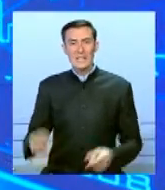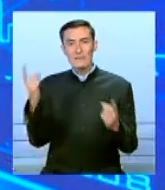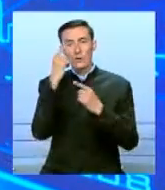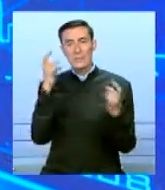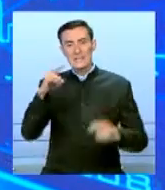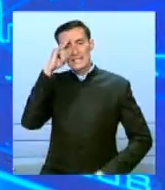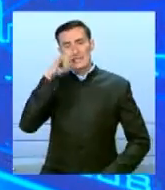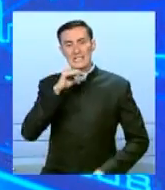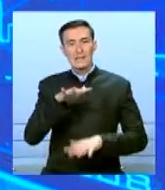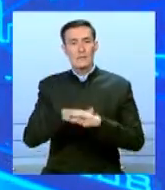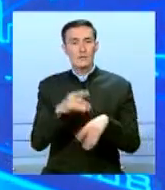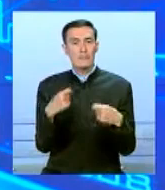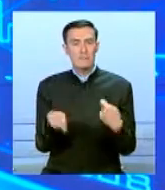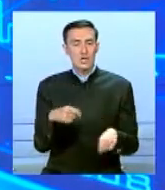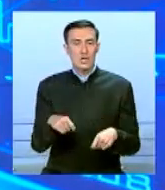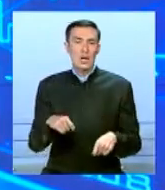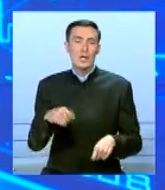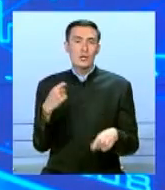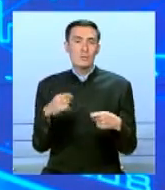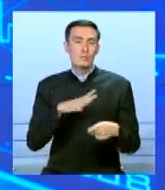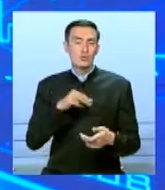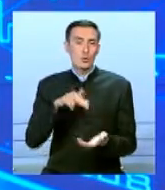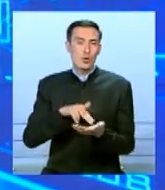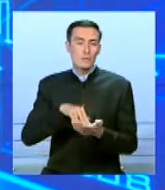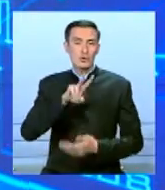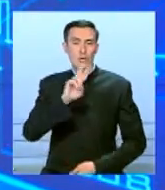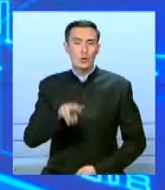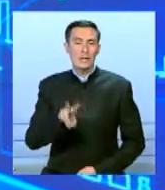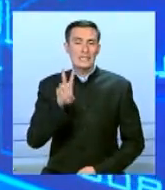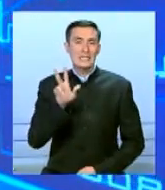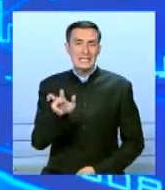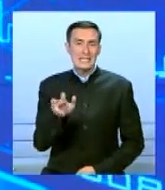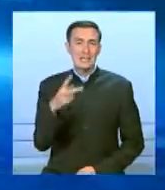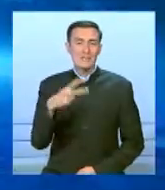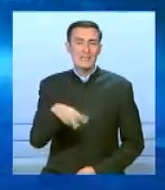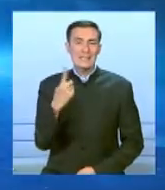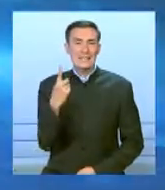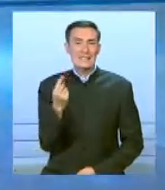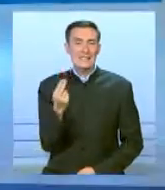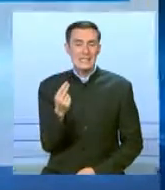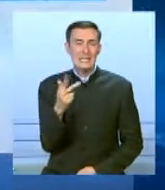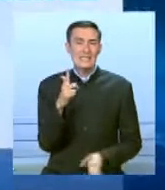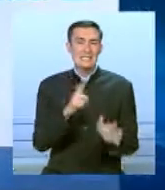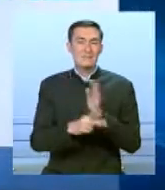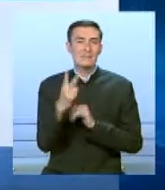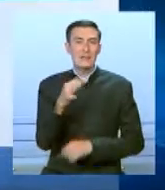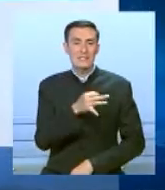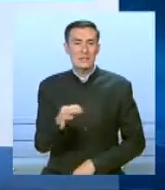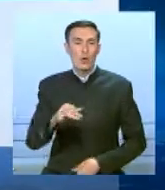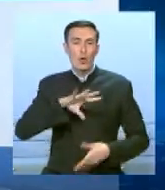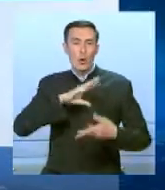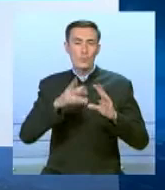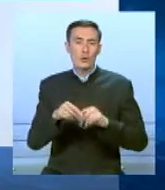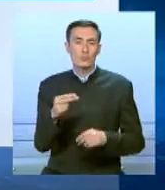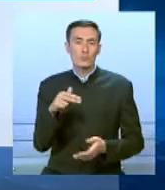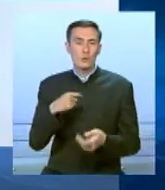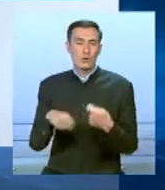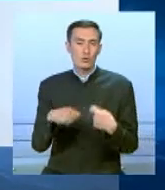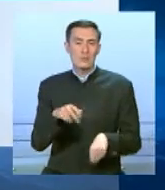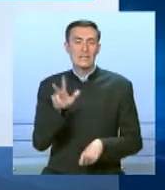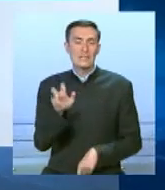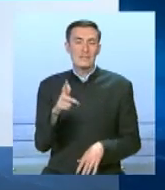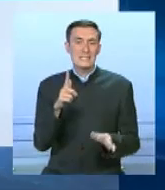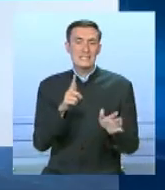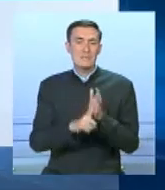Информация с казахстанской фондовой биржи. По итогам двух сессий курс доллара 321 тенге 72 тиена. Объем торгов равен 273 миллиона